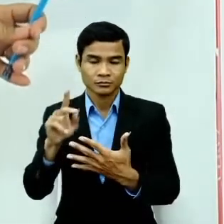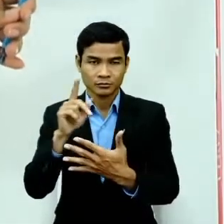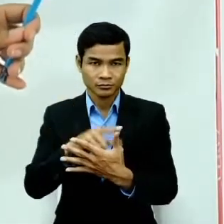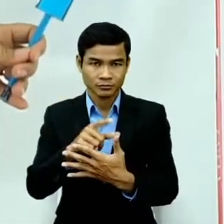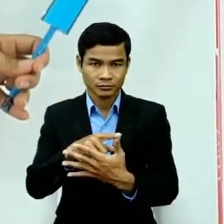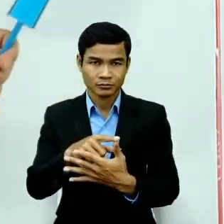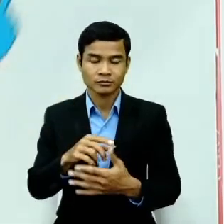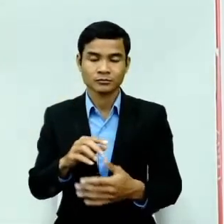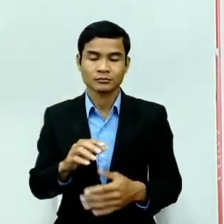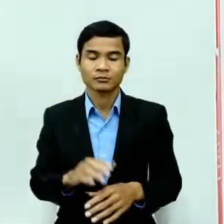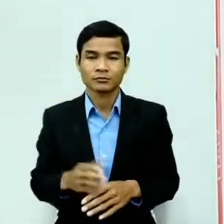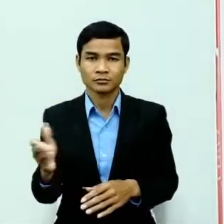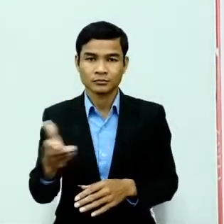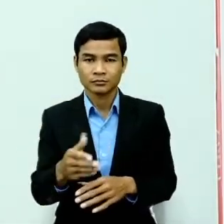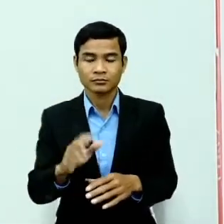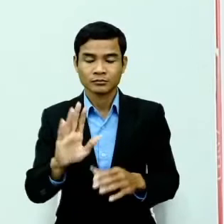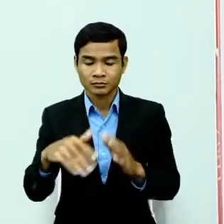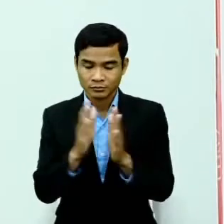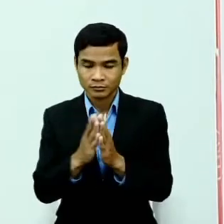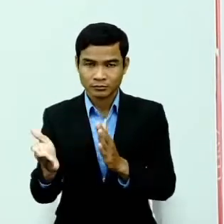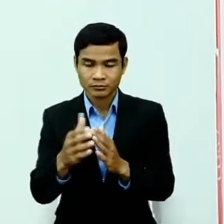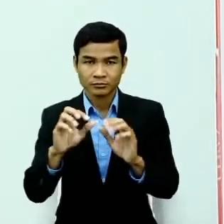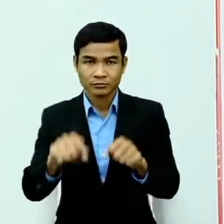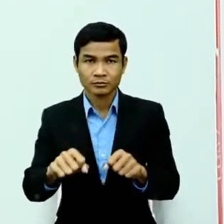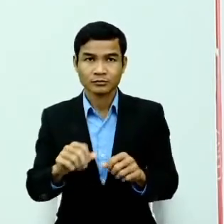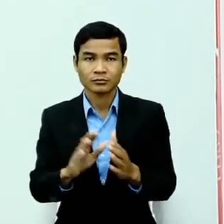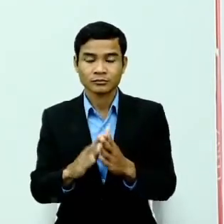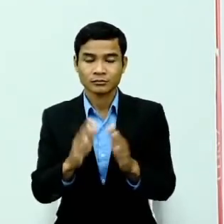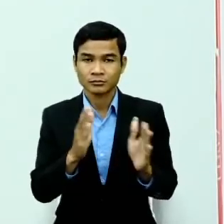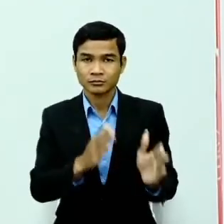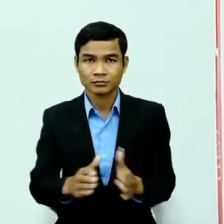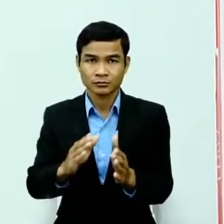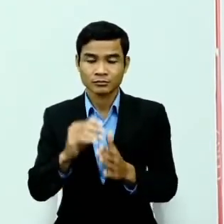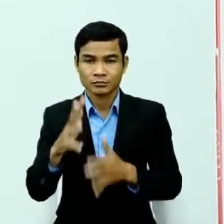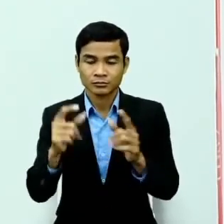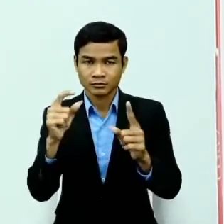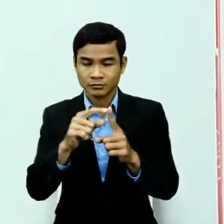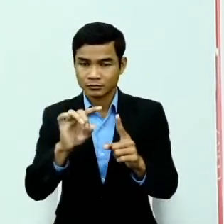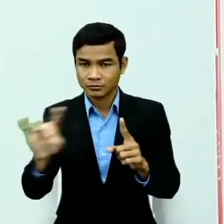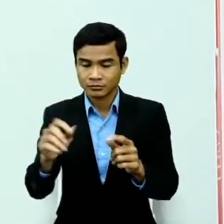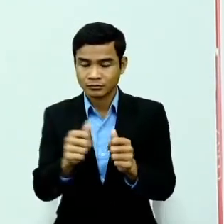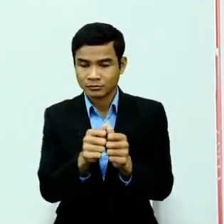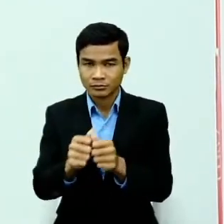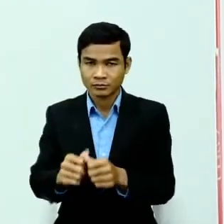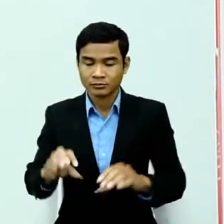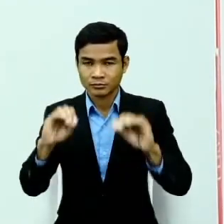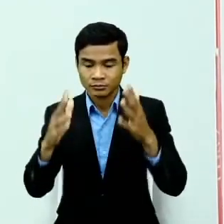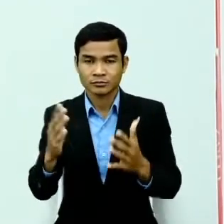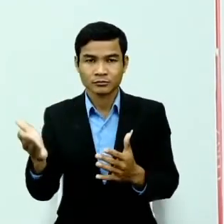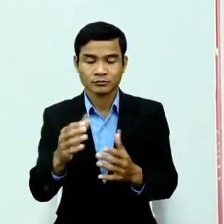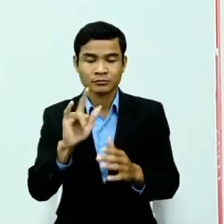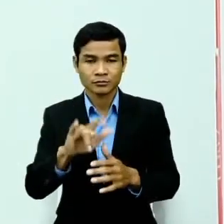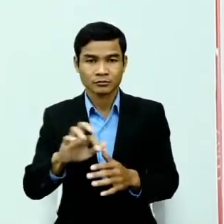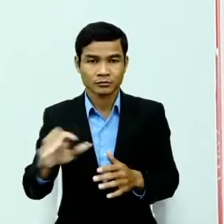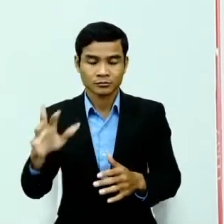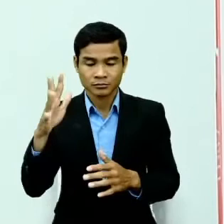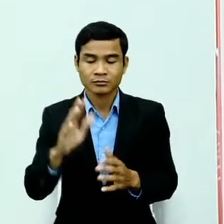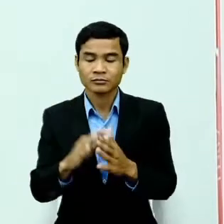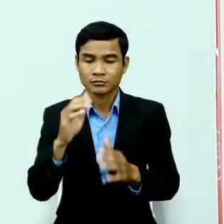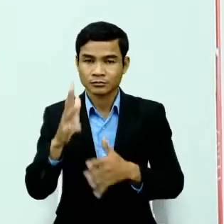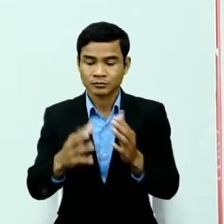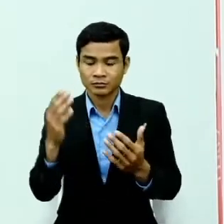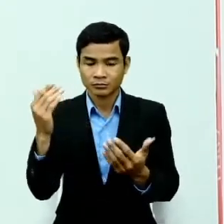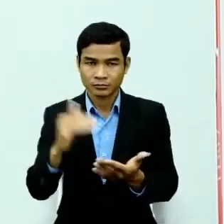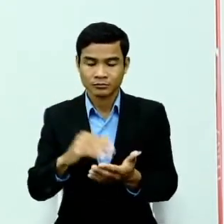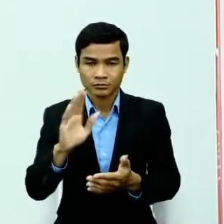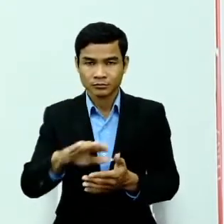o o chà con lại lời con tiếng khuôn ăn chiêng làng vinh chìm mùi nệ cừu đó mình bắt xăm ประกอบจะยังอ่านหยก